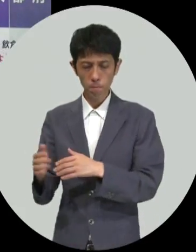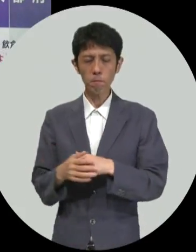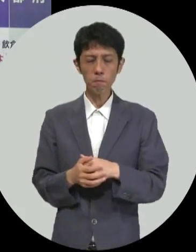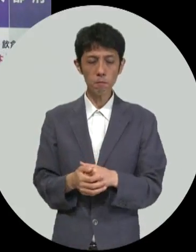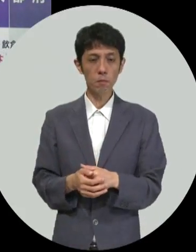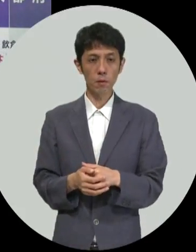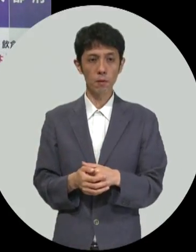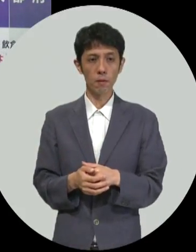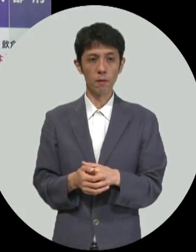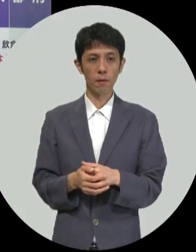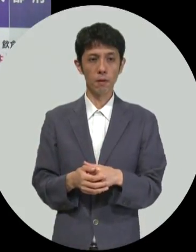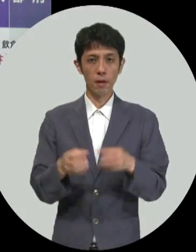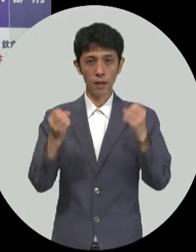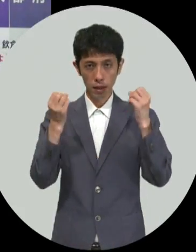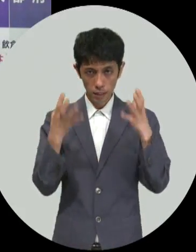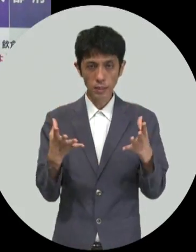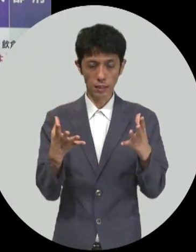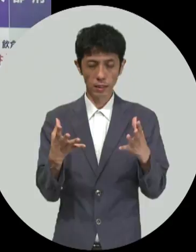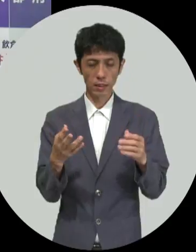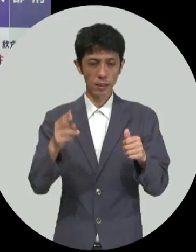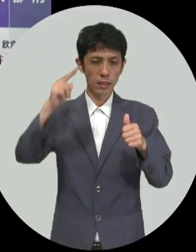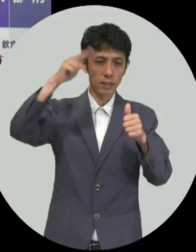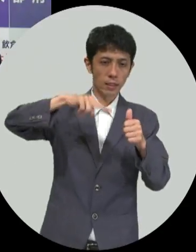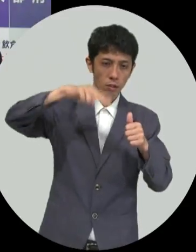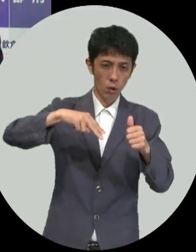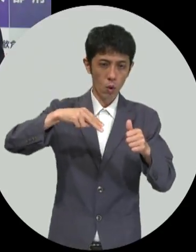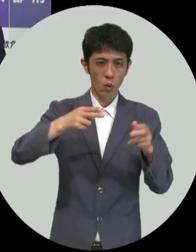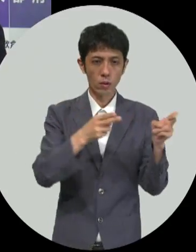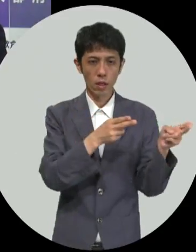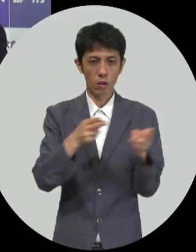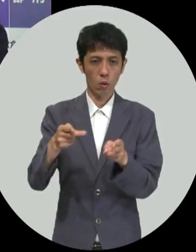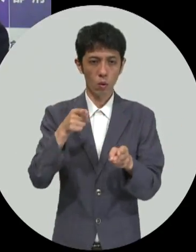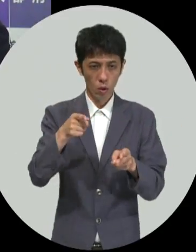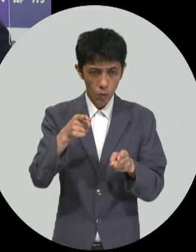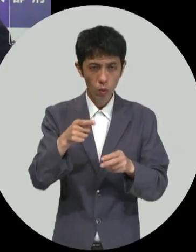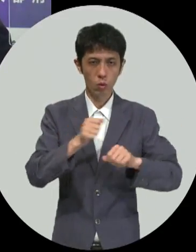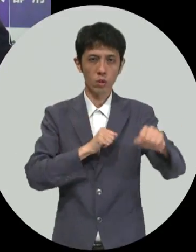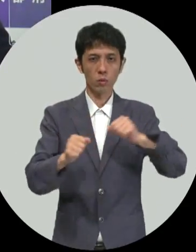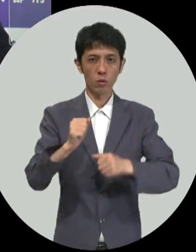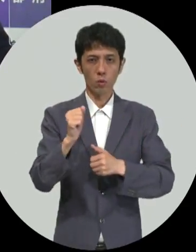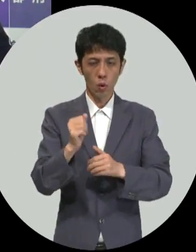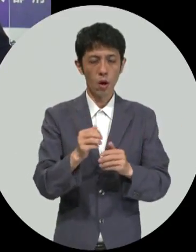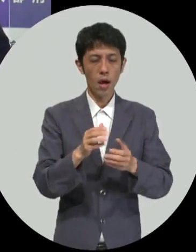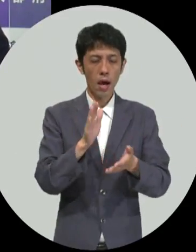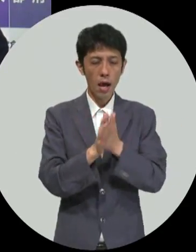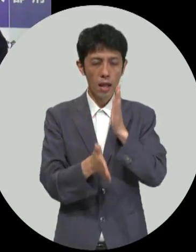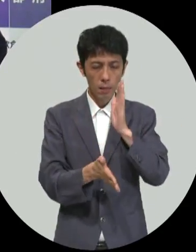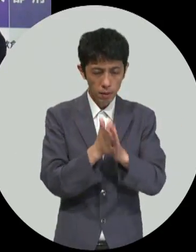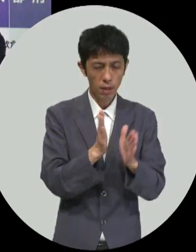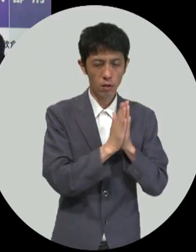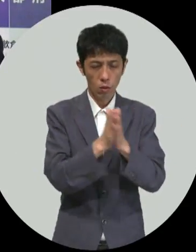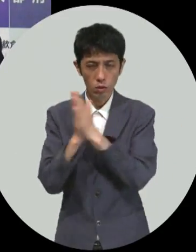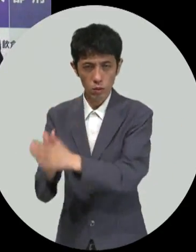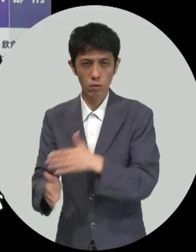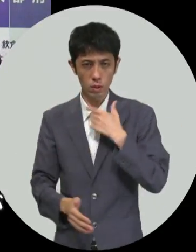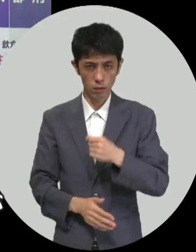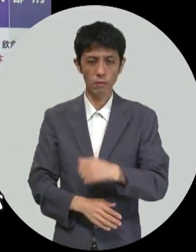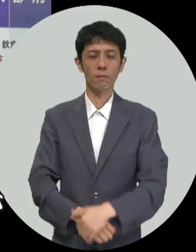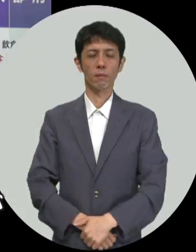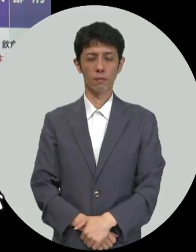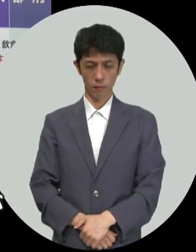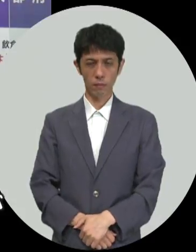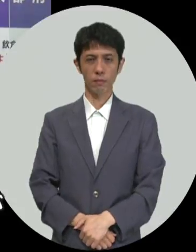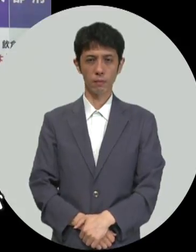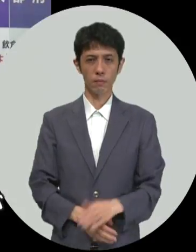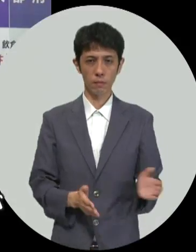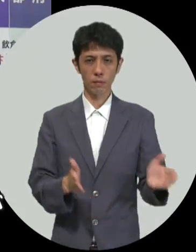新しく作っております認証制度についても取り組むことということを改めて要請しております。それからイベント